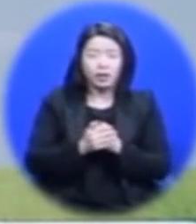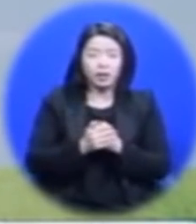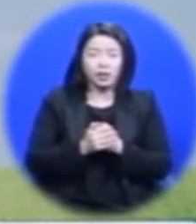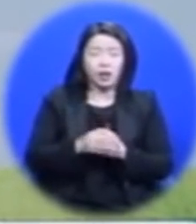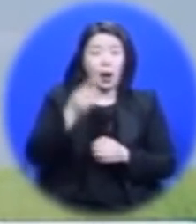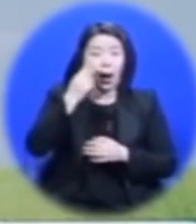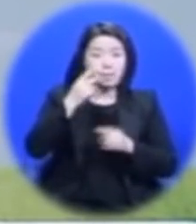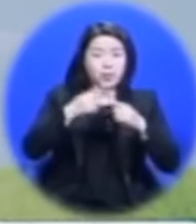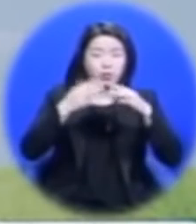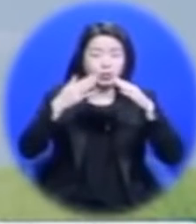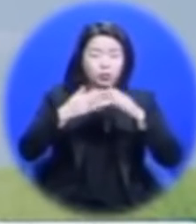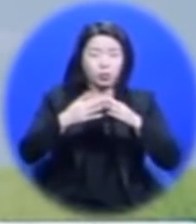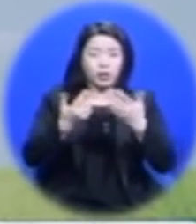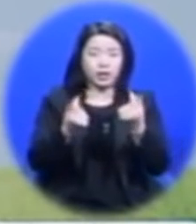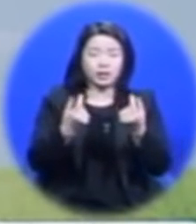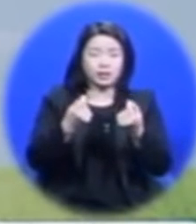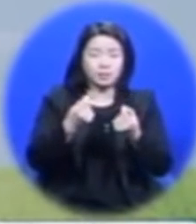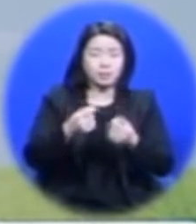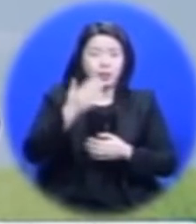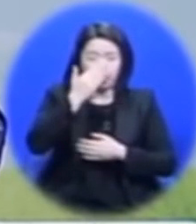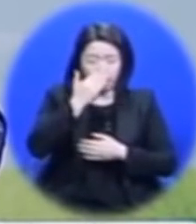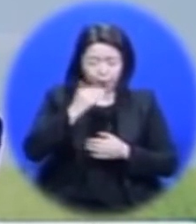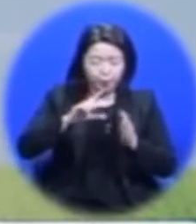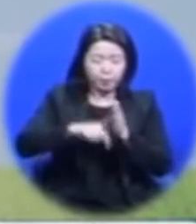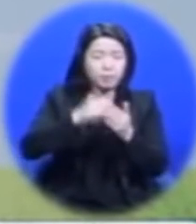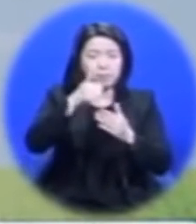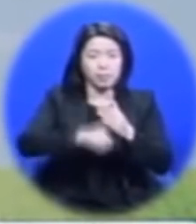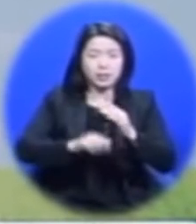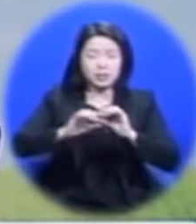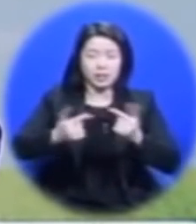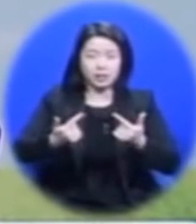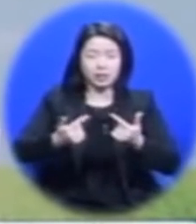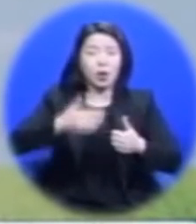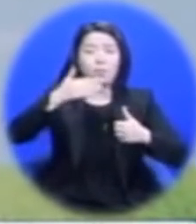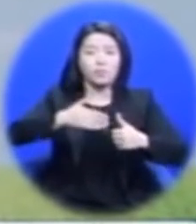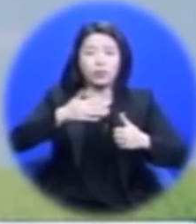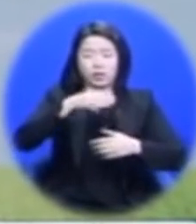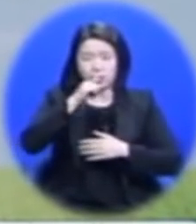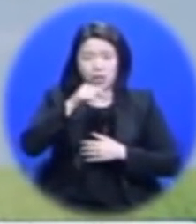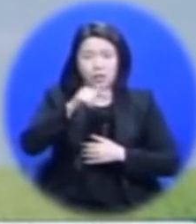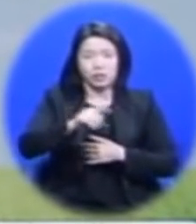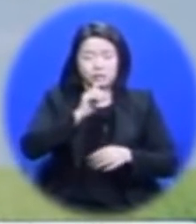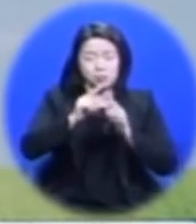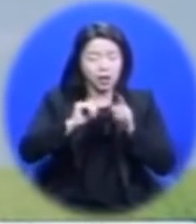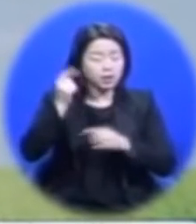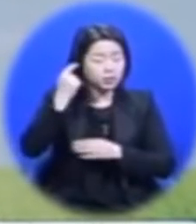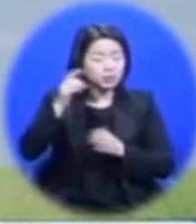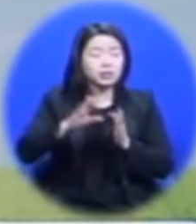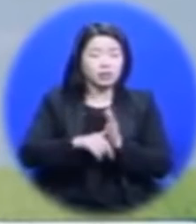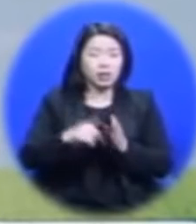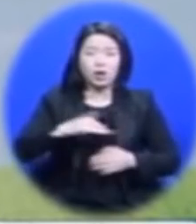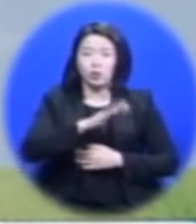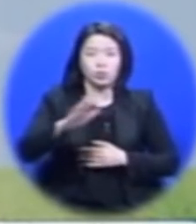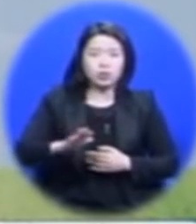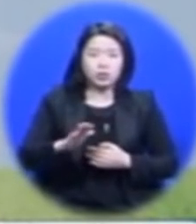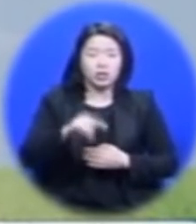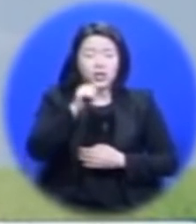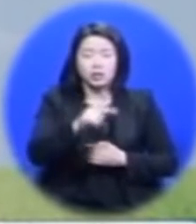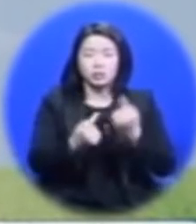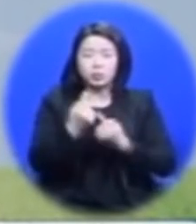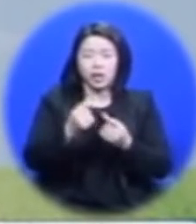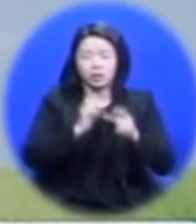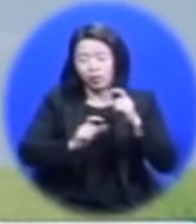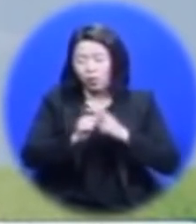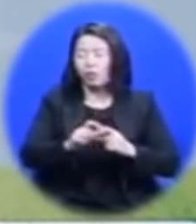미국 교회 같은 권태기에 빠지지 않게 되기를 부탁을 했는데 제가 그 말을 들으면서 우리는 그보다 더 하다고